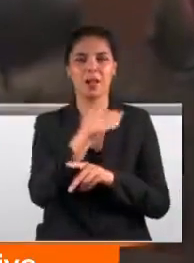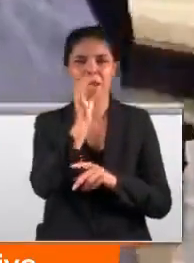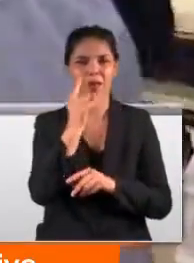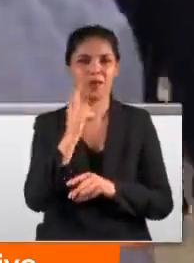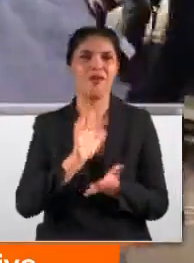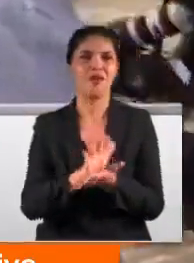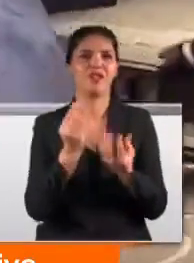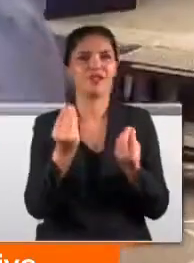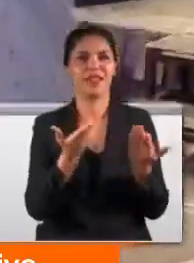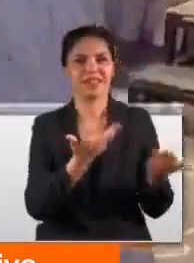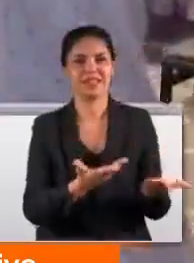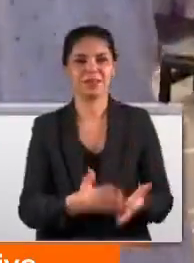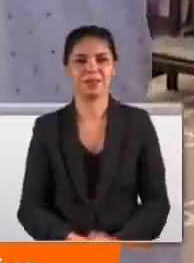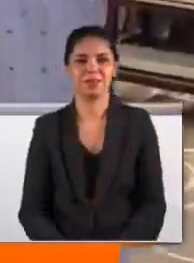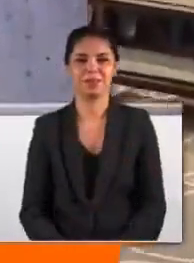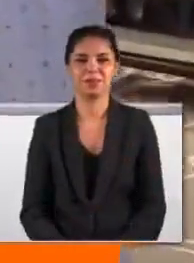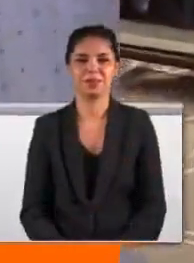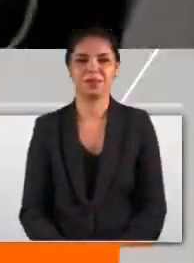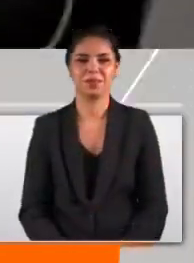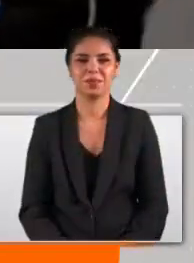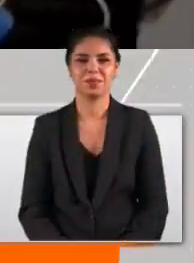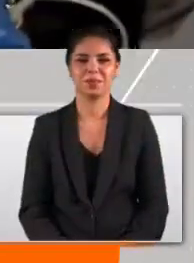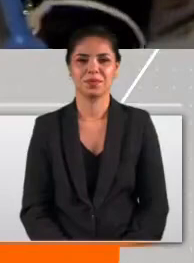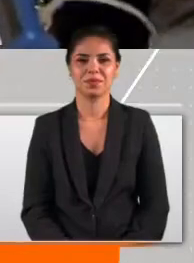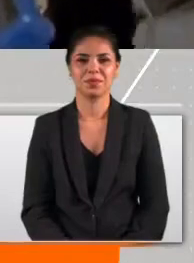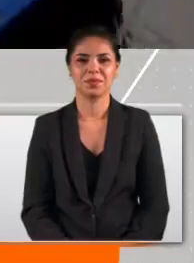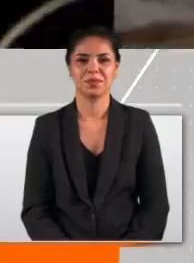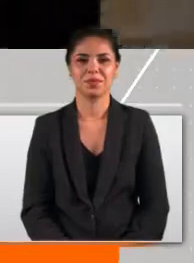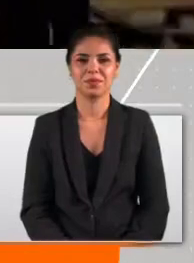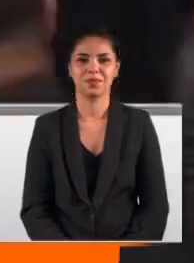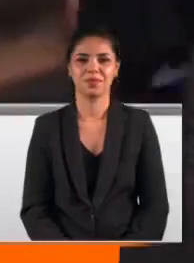görüldüler. Aselsan özel ödülüyle devam ediyoruz. Termal